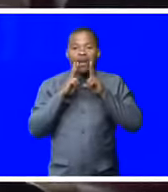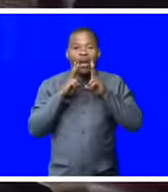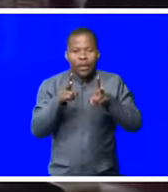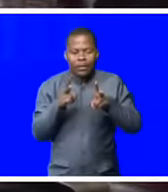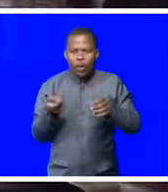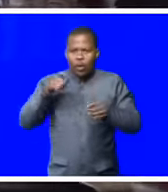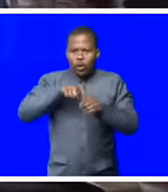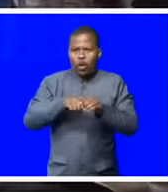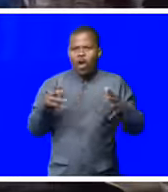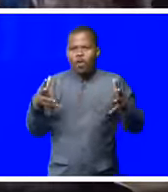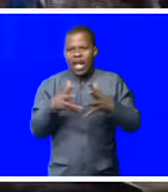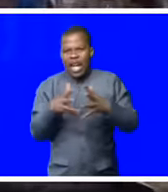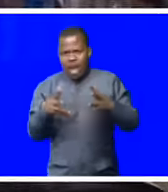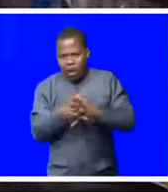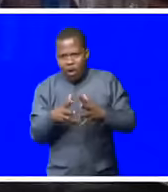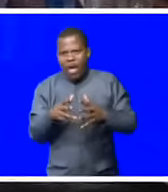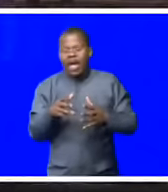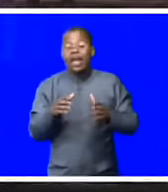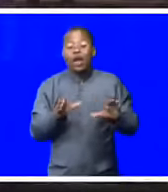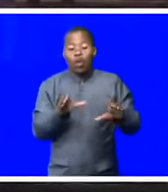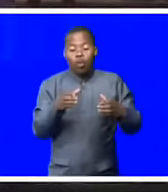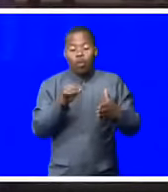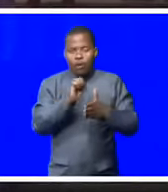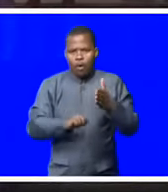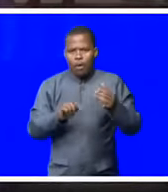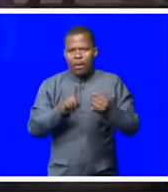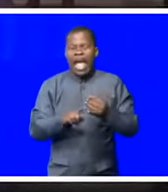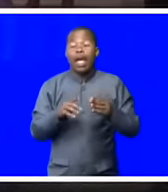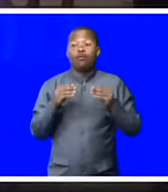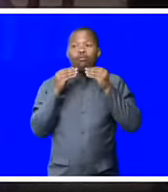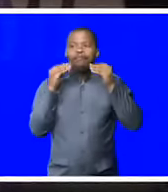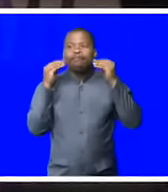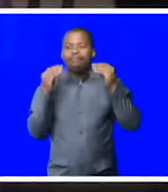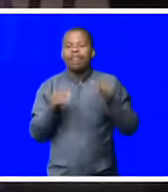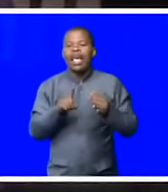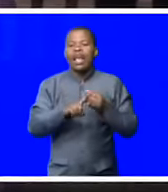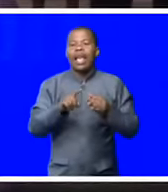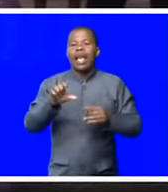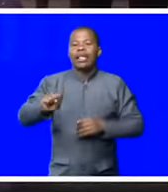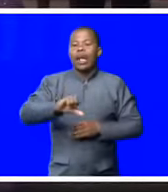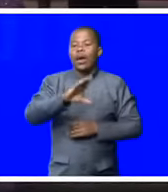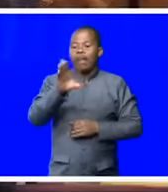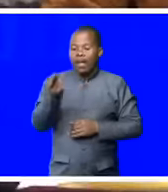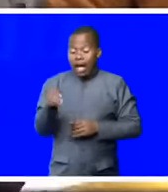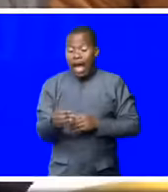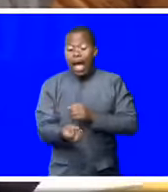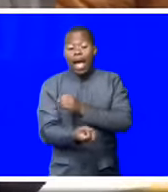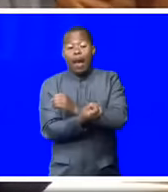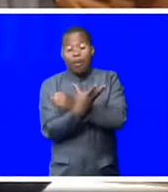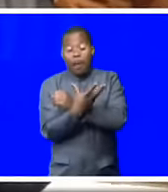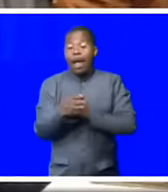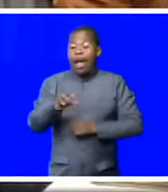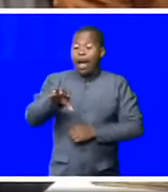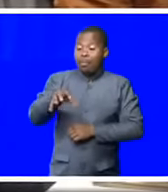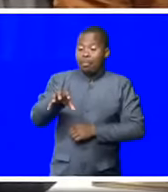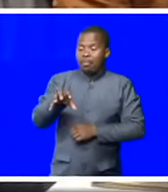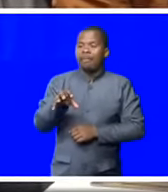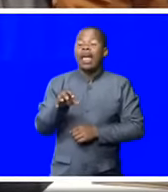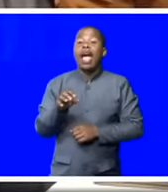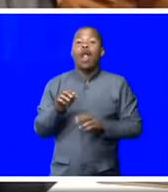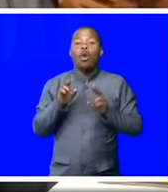leNingizimu Afrika esifundeni seMpumalanga kanye nalaba buya eMozambique. Inhloso yalolu vakasho lwabo kubuka